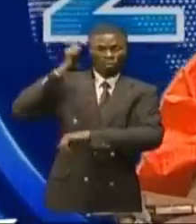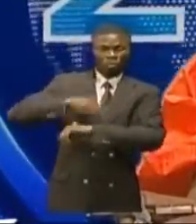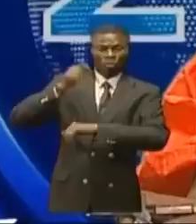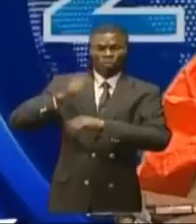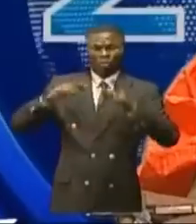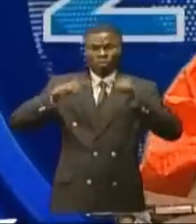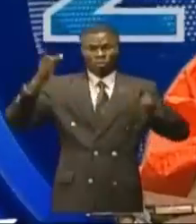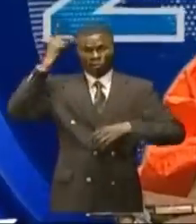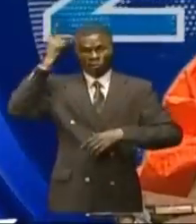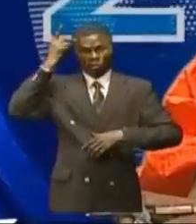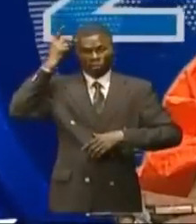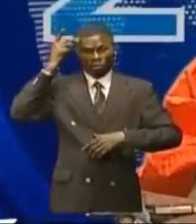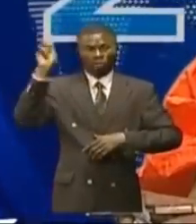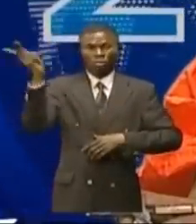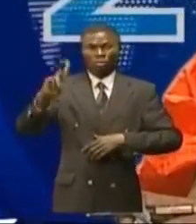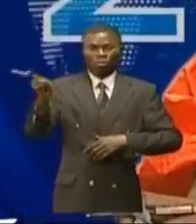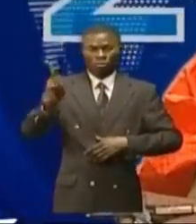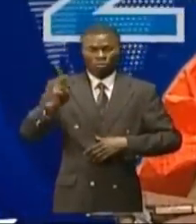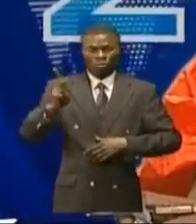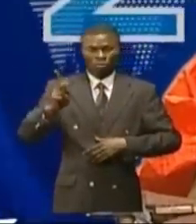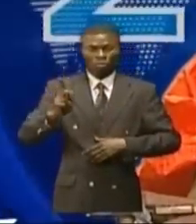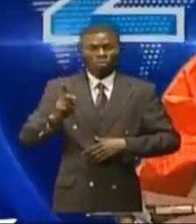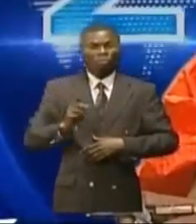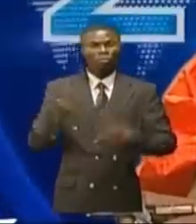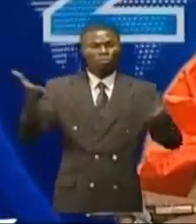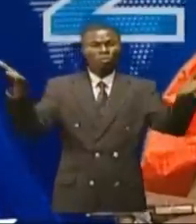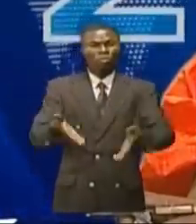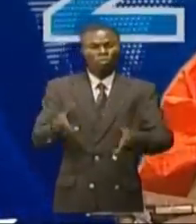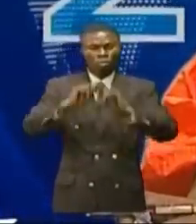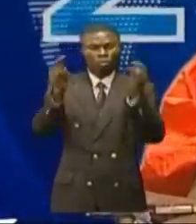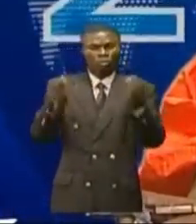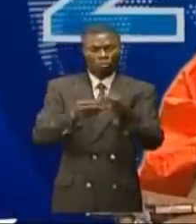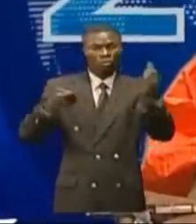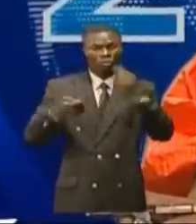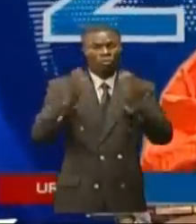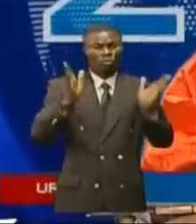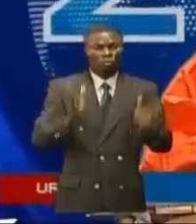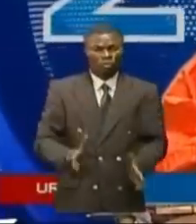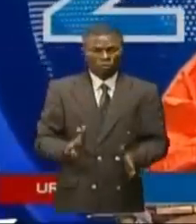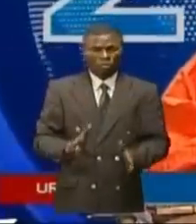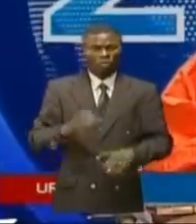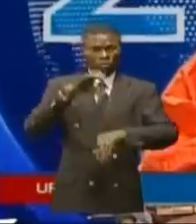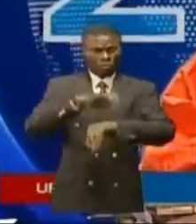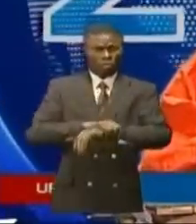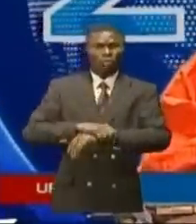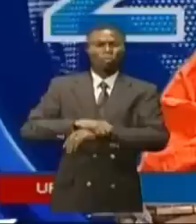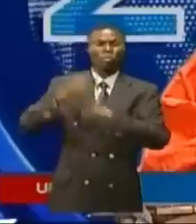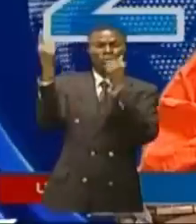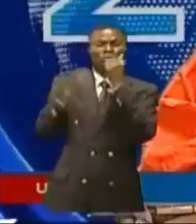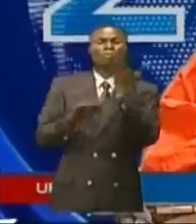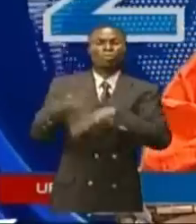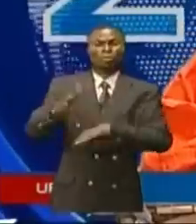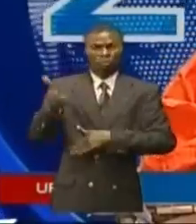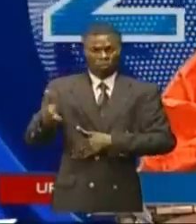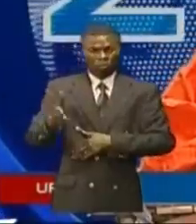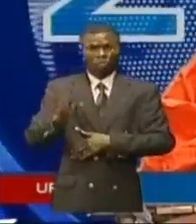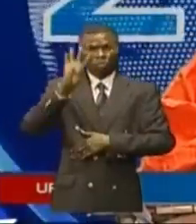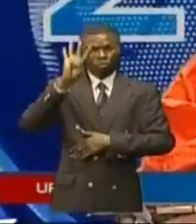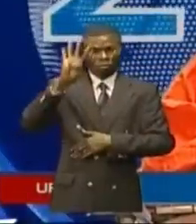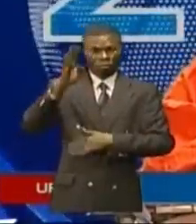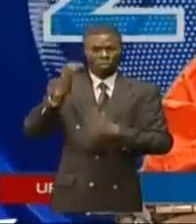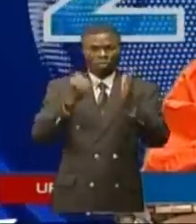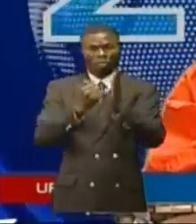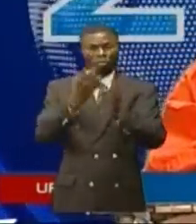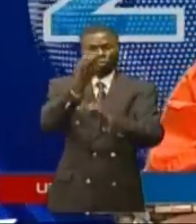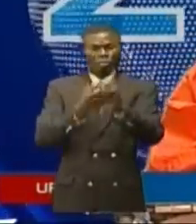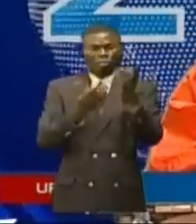grande instance de Kalamo, a été retrouvé dans le gang des kidnappeurs qui venaient d'être condamnés à la peine de mort ce jeudi